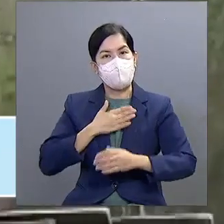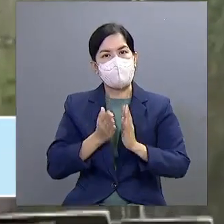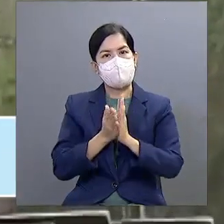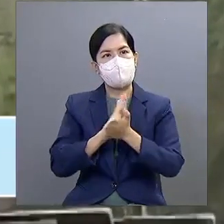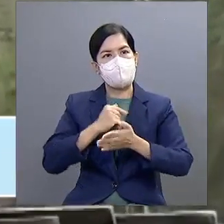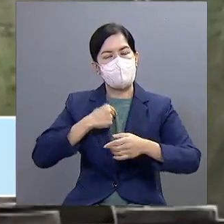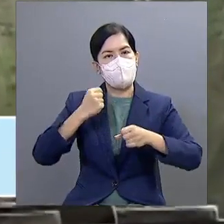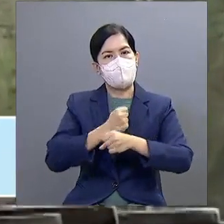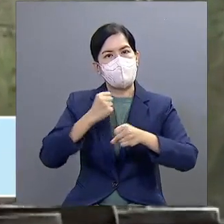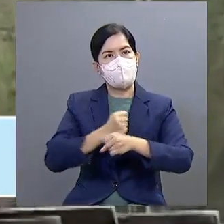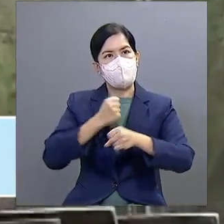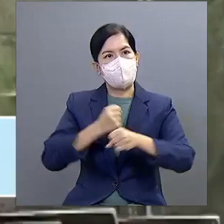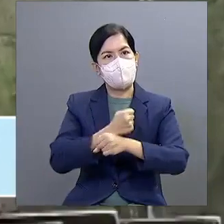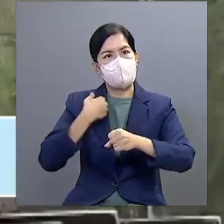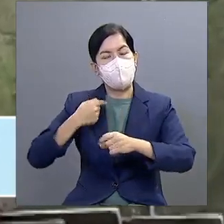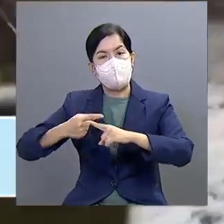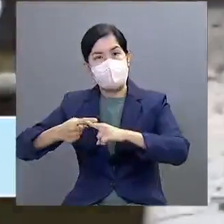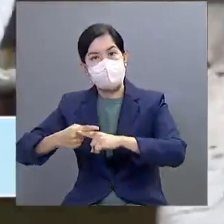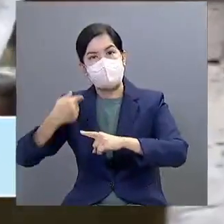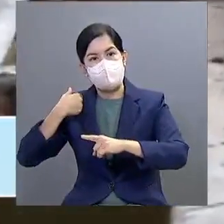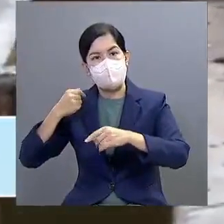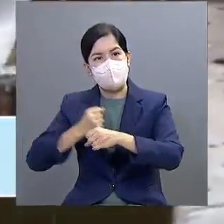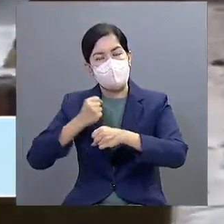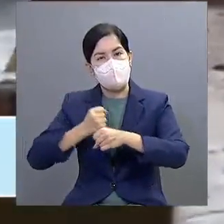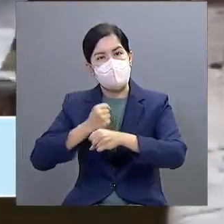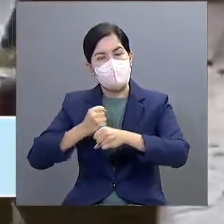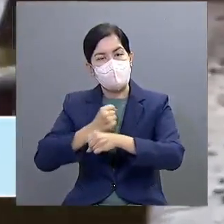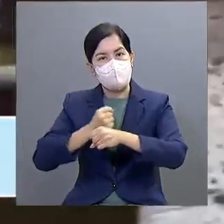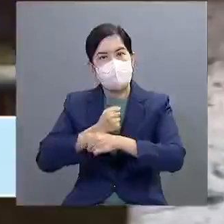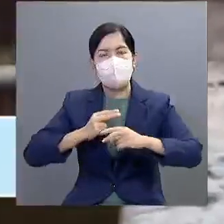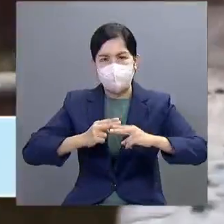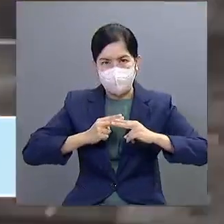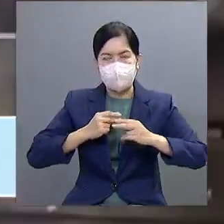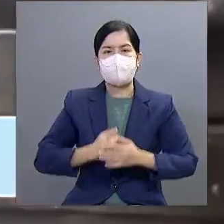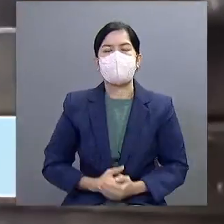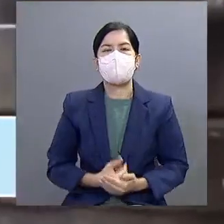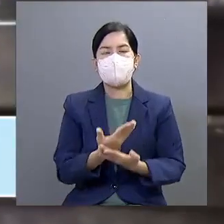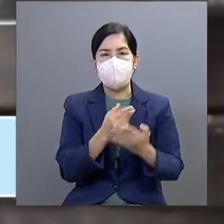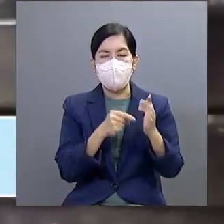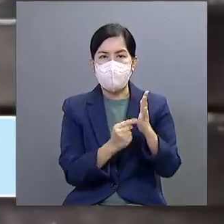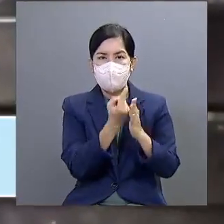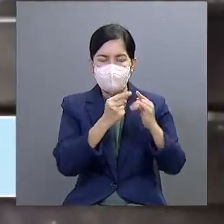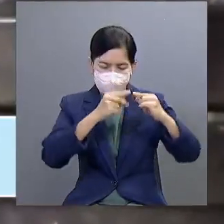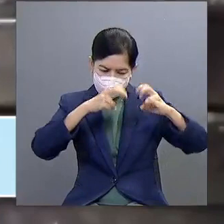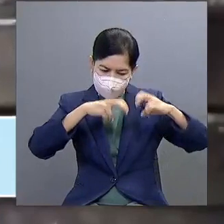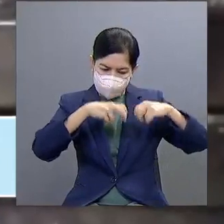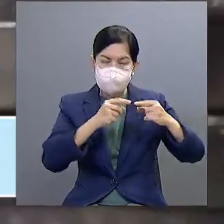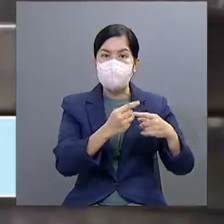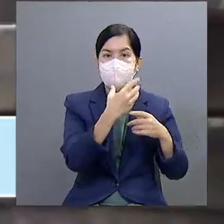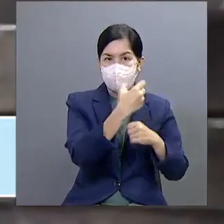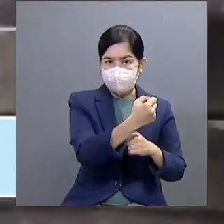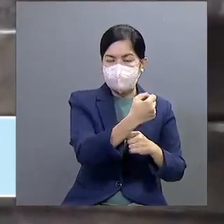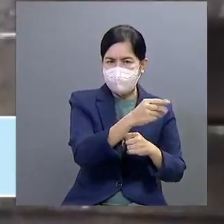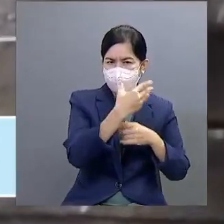เริ่มจากการไปหามีดเลยนะเอาไปเอามาก็มาตีมีดเองคุณผู้ชม คือศึกษาเองพอช่วงนึงมันมีช่วงที่ทำให้ศึกษาแบบลึ